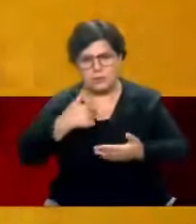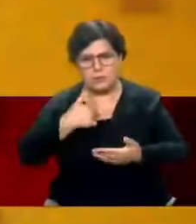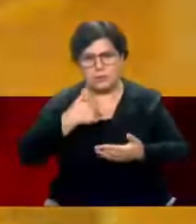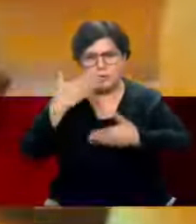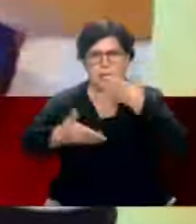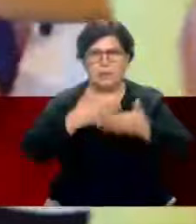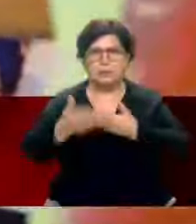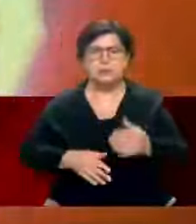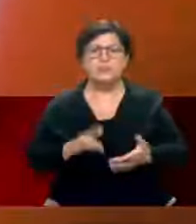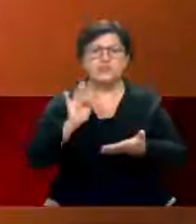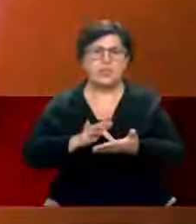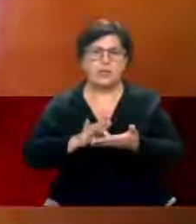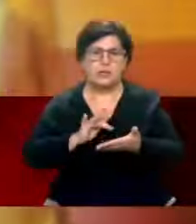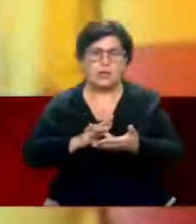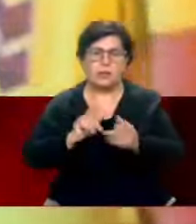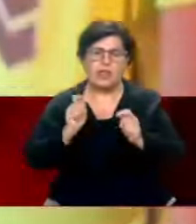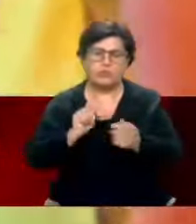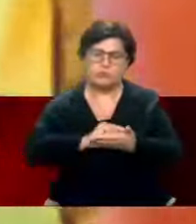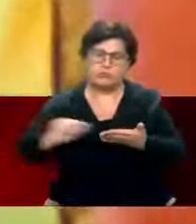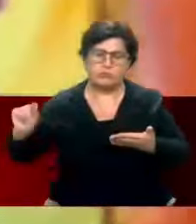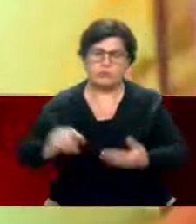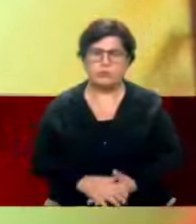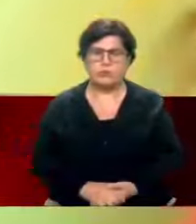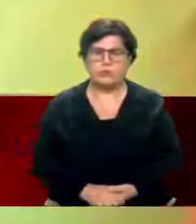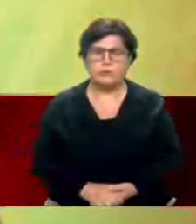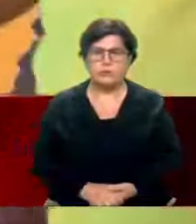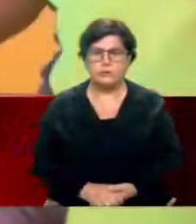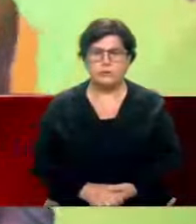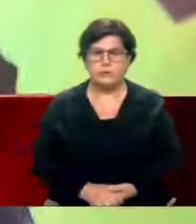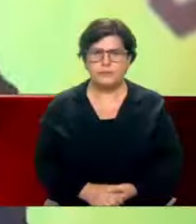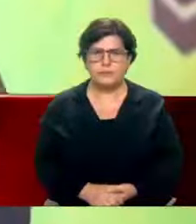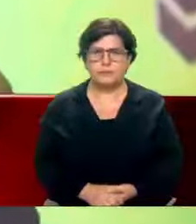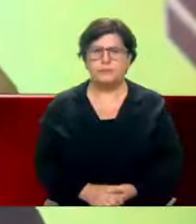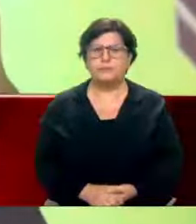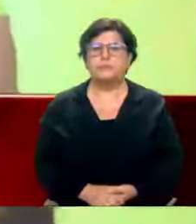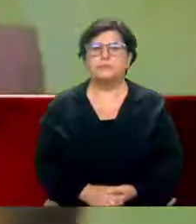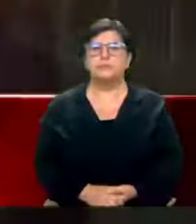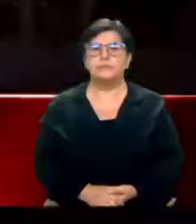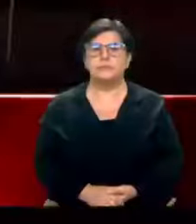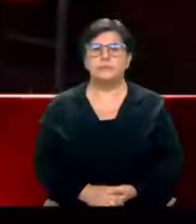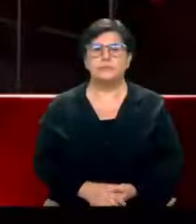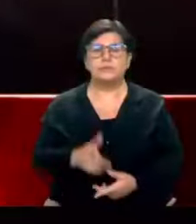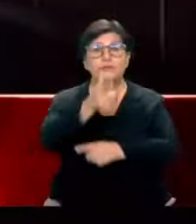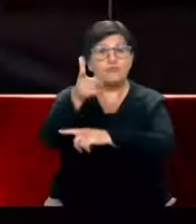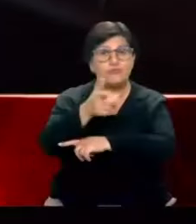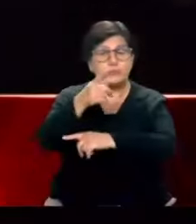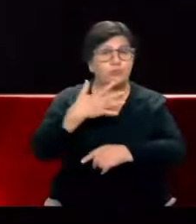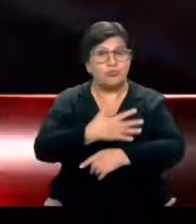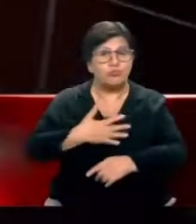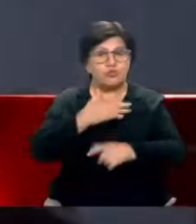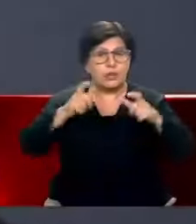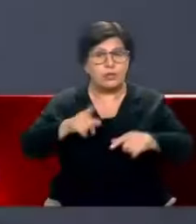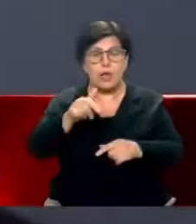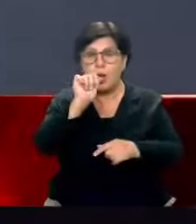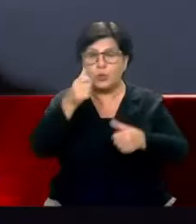işim. Ama cezadan kaçamadı. Şimdi 20 bin lira mı kestiniz? Araç sahibi. Alkollü araç kullanıyor, ehliyet de yok. Bu görüntülerde Bursa'dan.